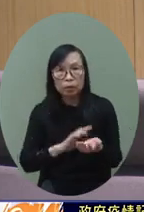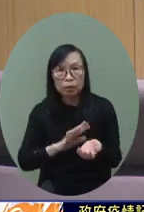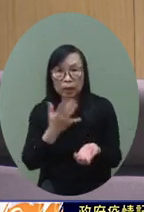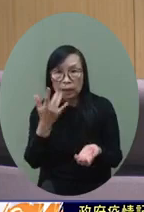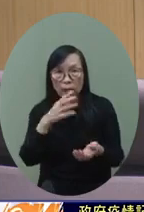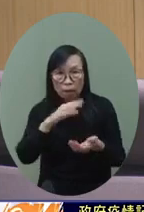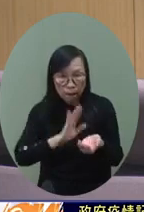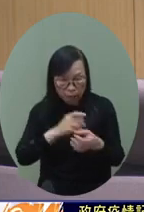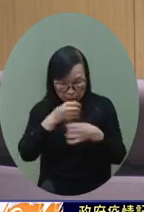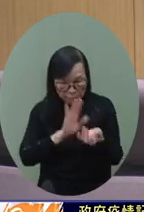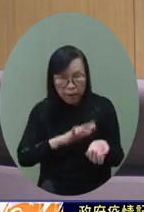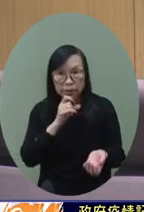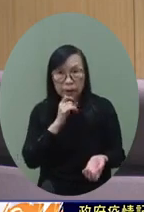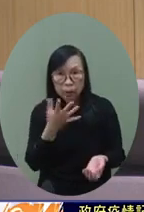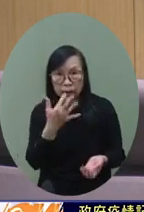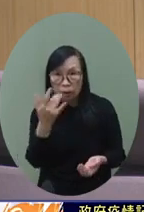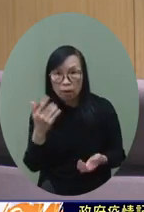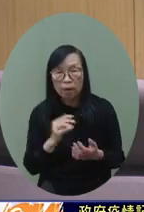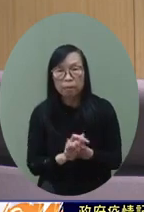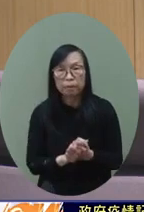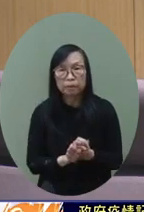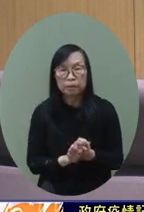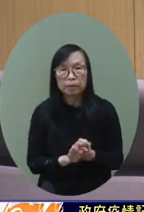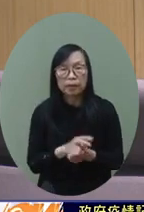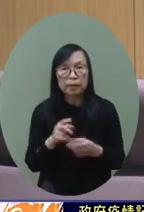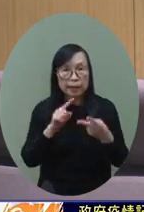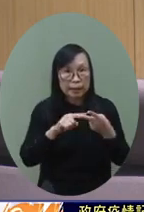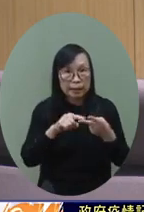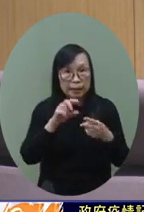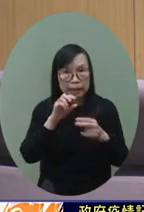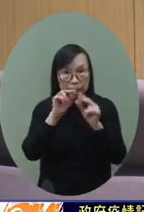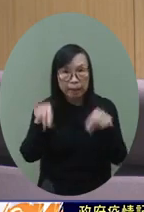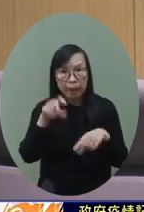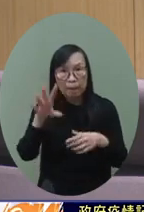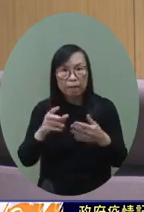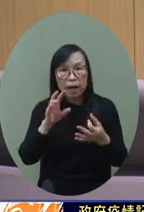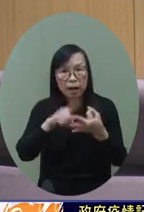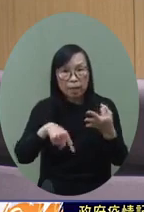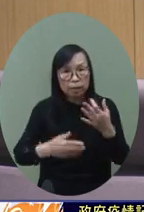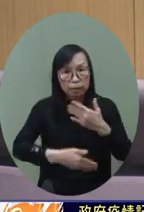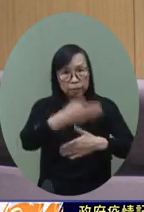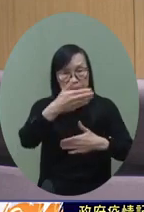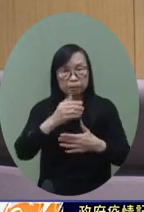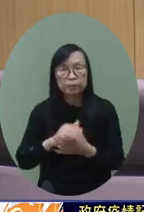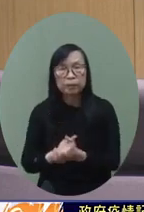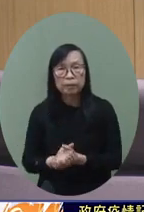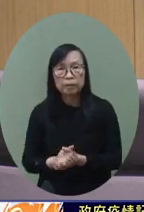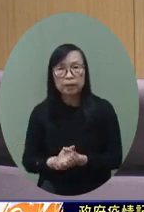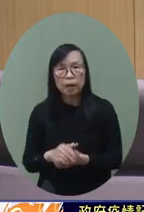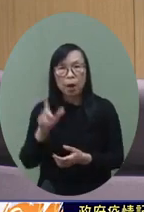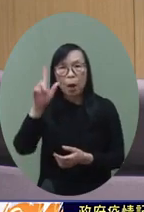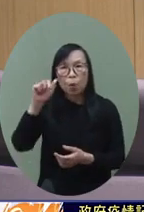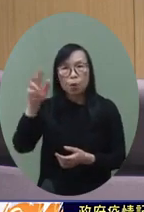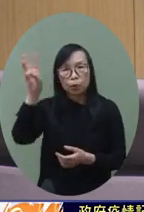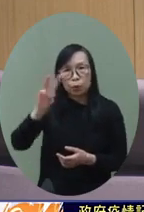陽性嘅確診啊之類啦。咁另外第二條問題都想問翻豐澤樓嘅，豐澤樓咧嗰度咧，咁你講話污